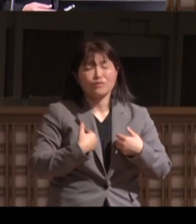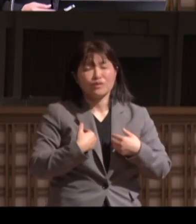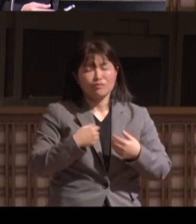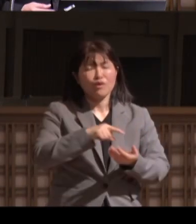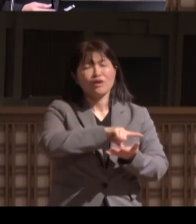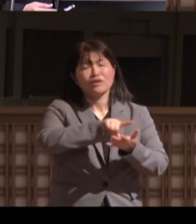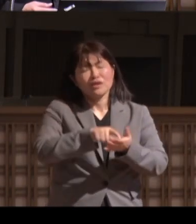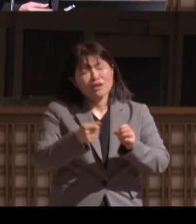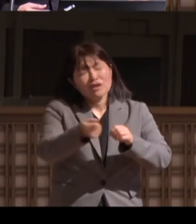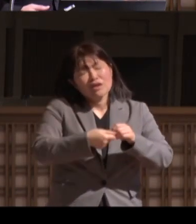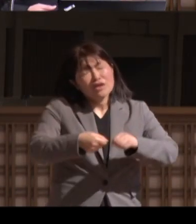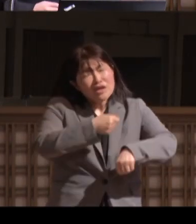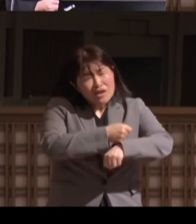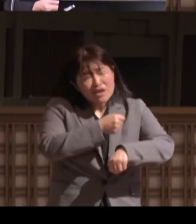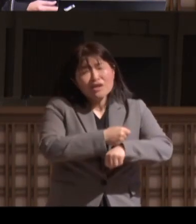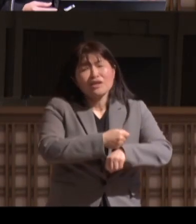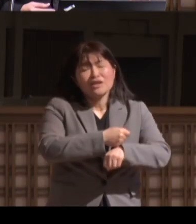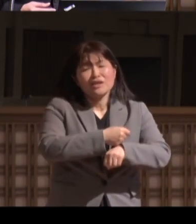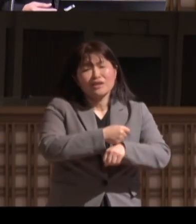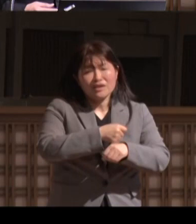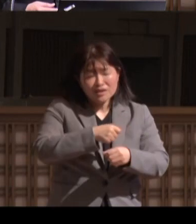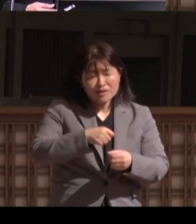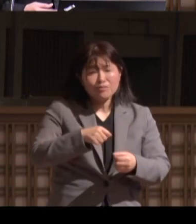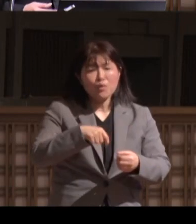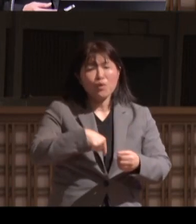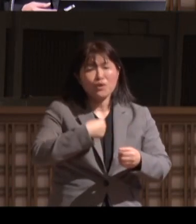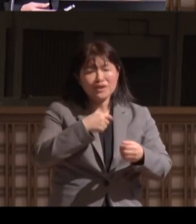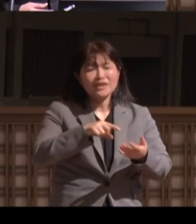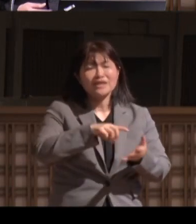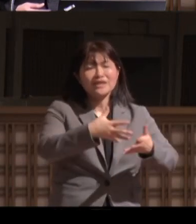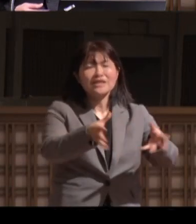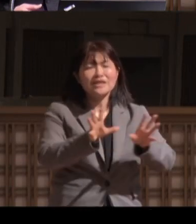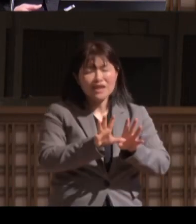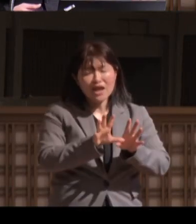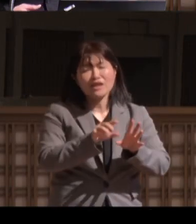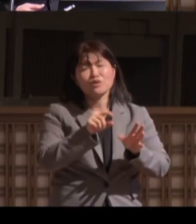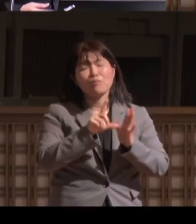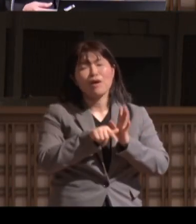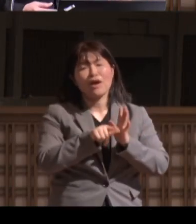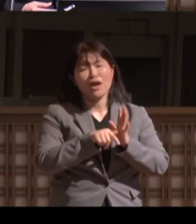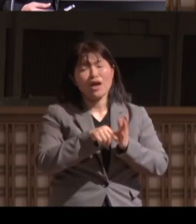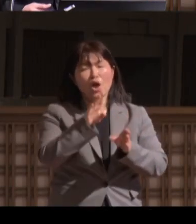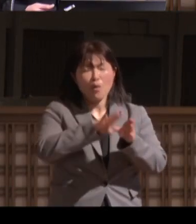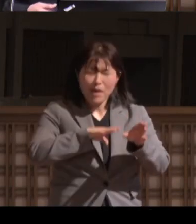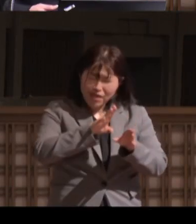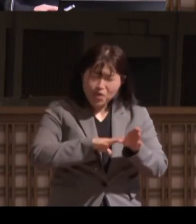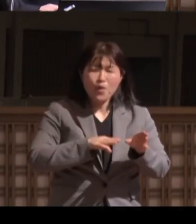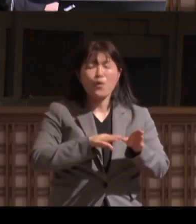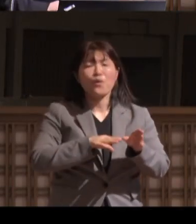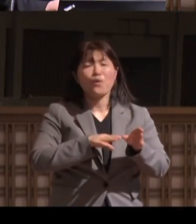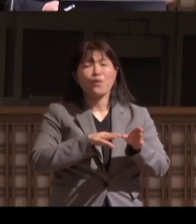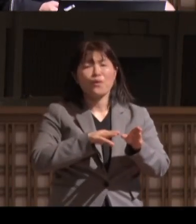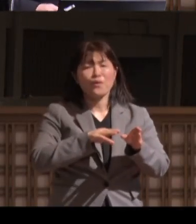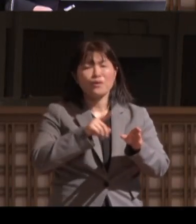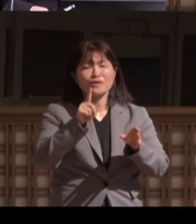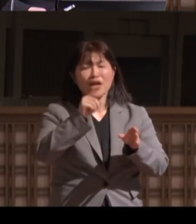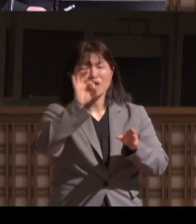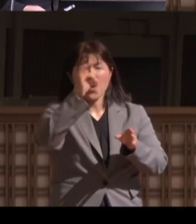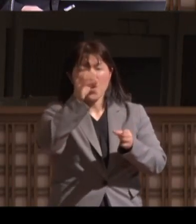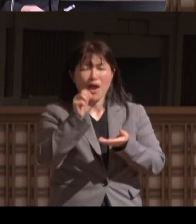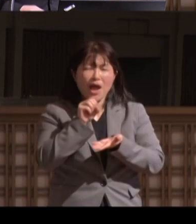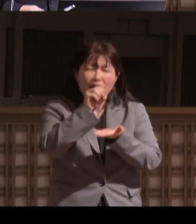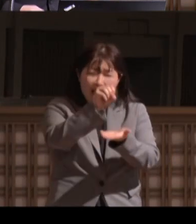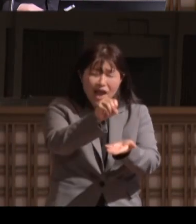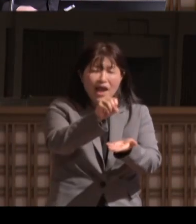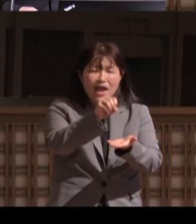しんどいえ自治体に自治会によってはですねあのお弁当とかですねこう報奨費を